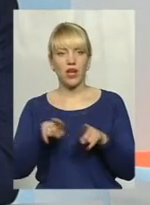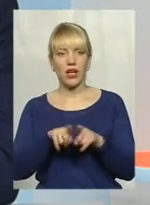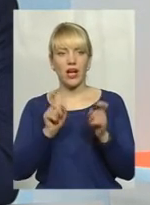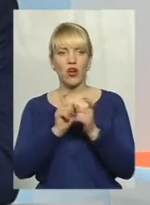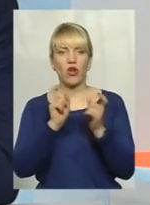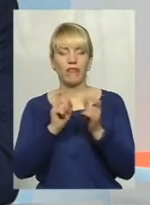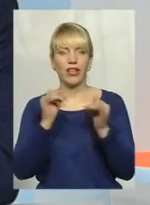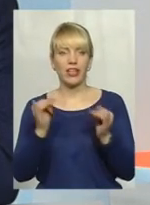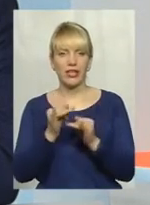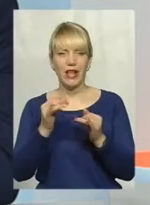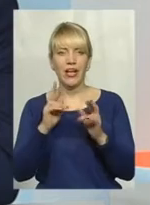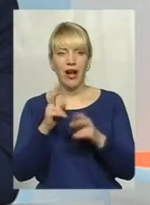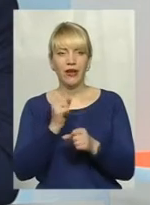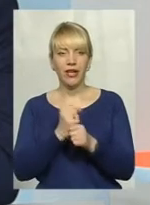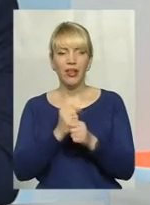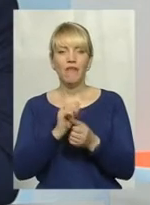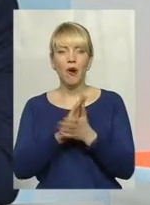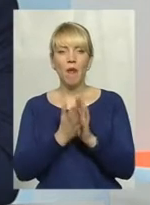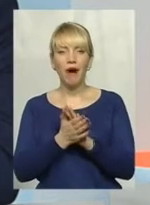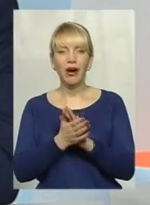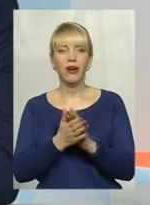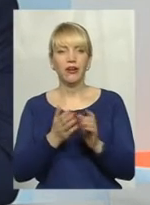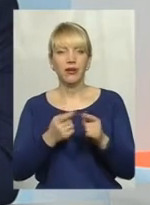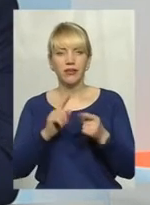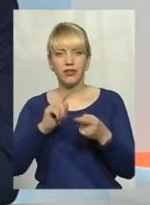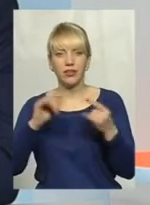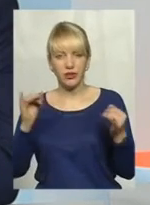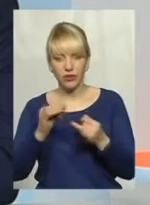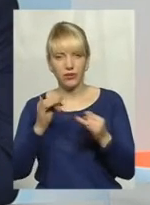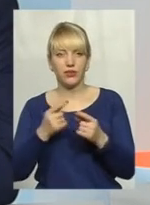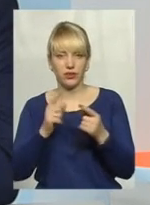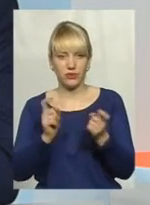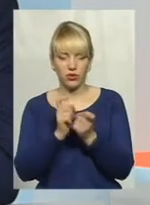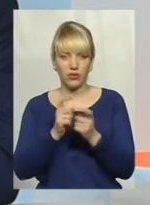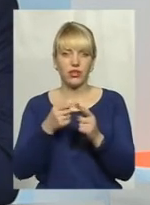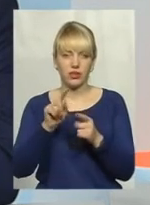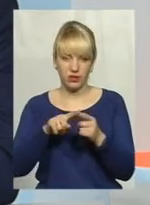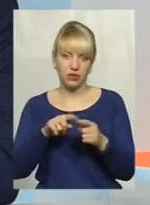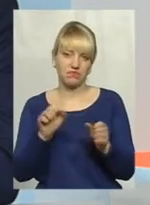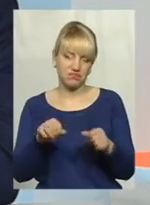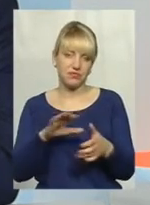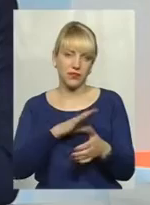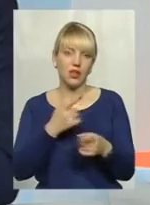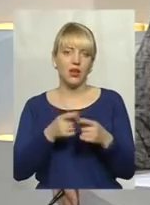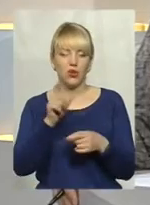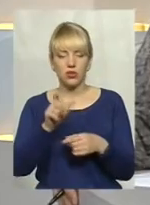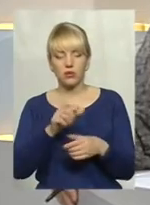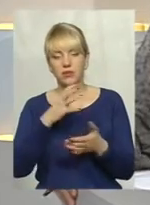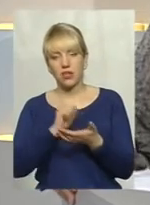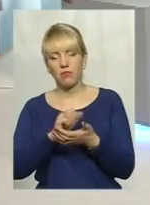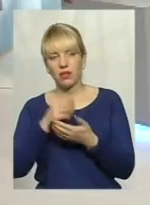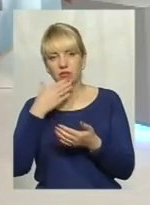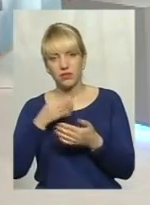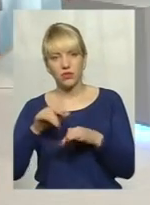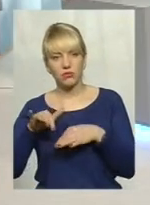конфлікт інтересів і як діяти в умовах конфлікту інтересів, як на мене, ну, це допустимо, тому що особа займається своїми